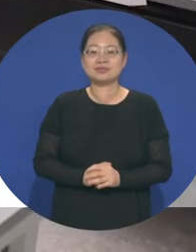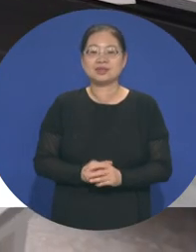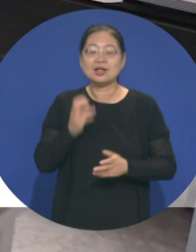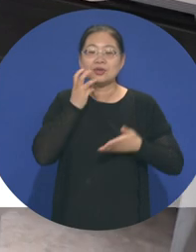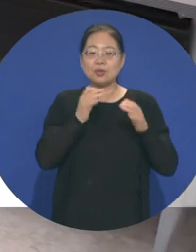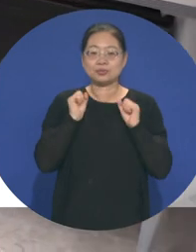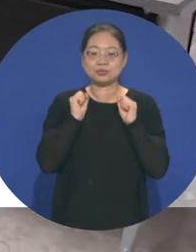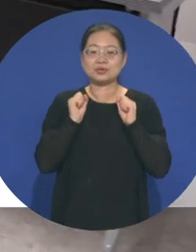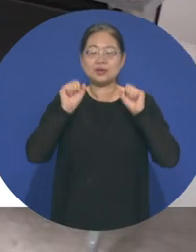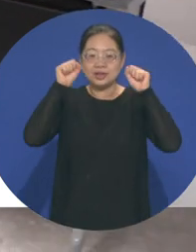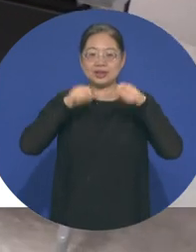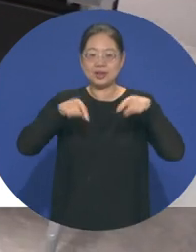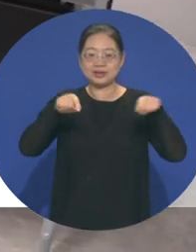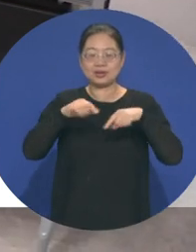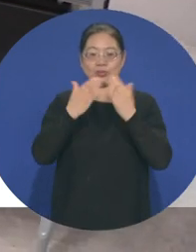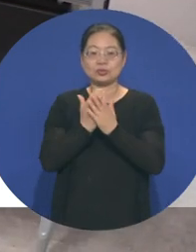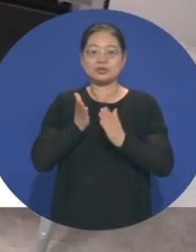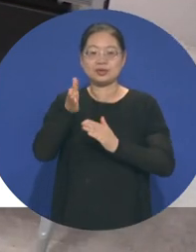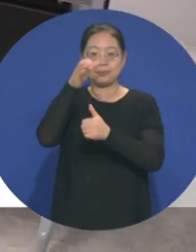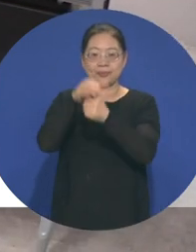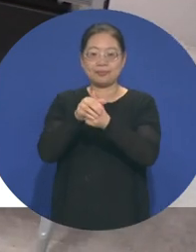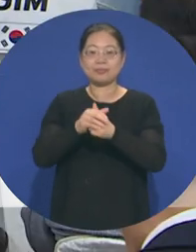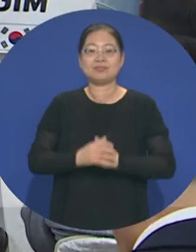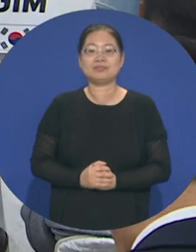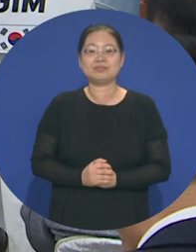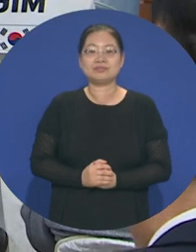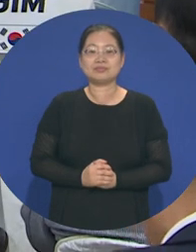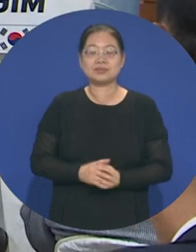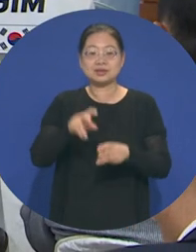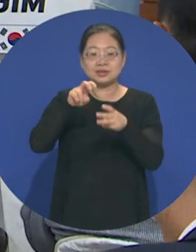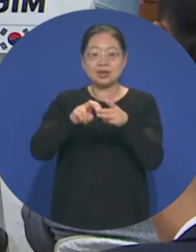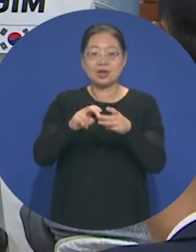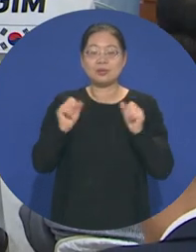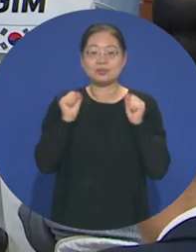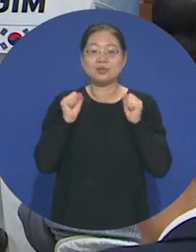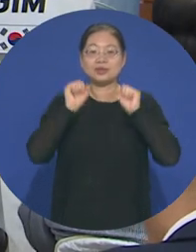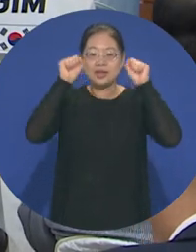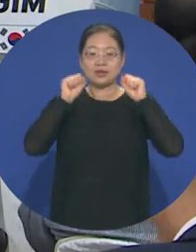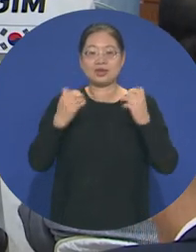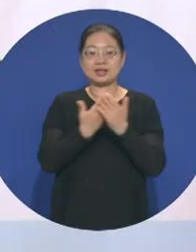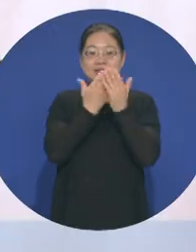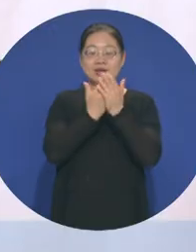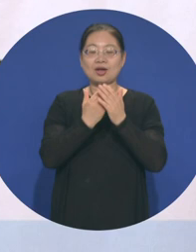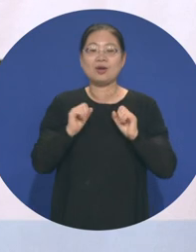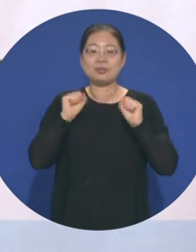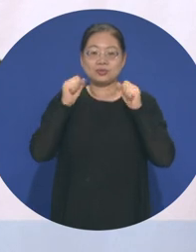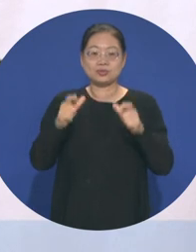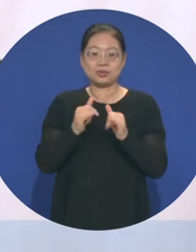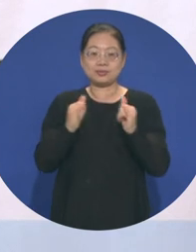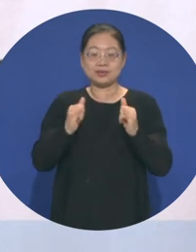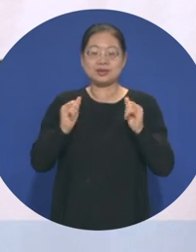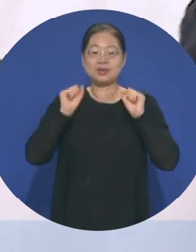북부지원센터는 경기 북부 체육행정을 전담합니다. 센터는 북부체육 활성화와